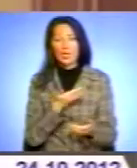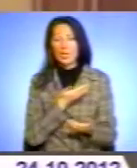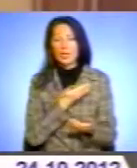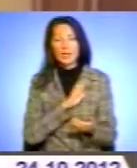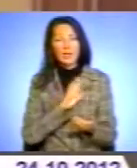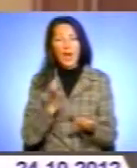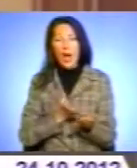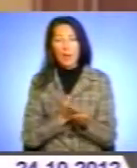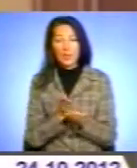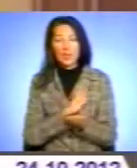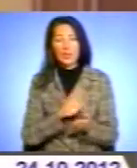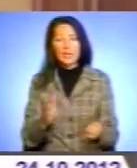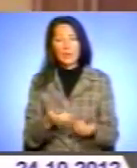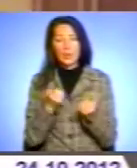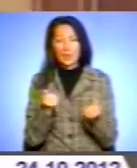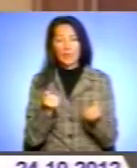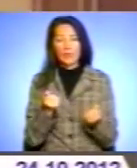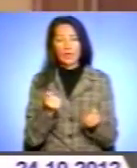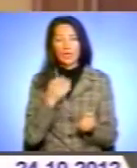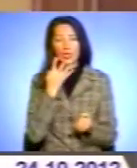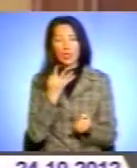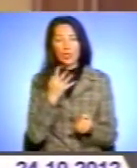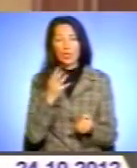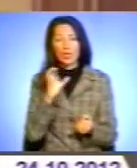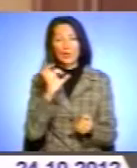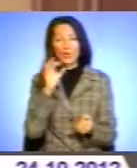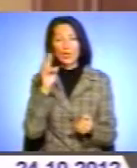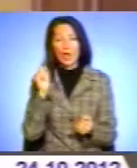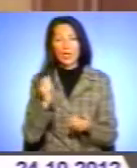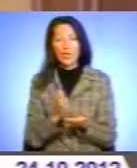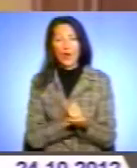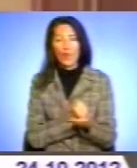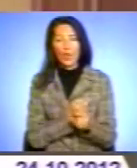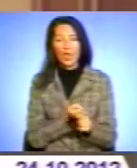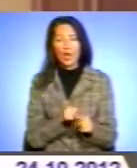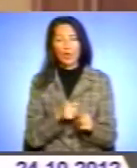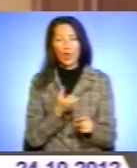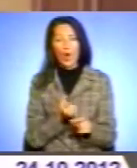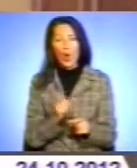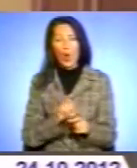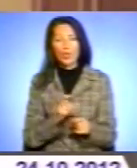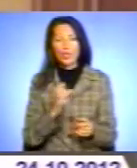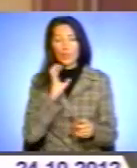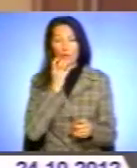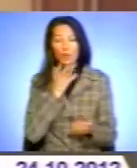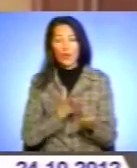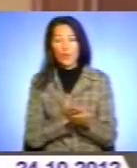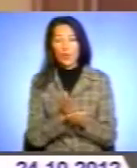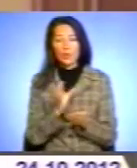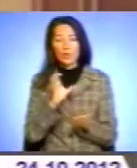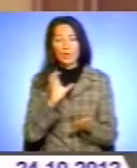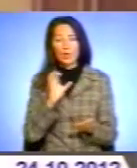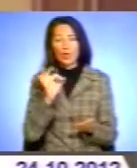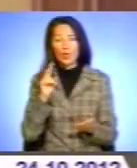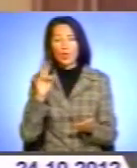оплачивая, не поддерживая 4 социальных фонда, которые очень серьезно влияют на социальные выплаты в стране.